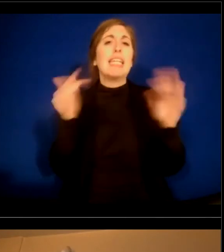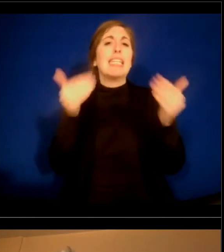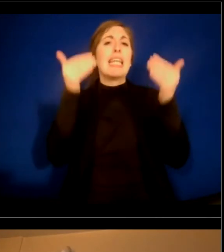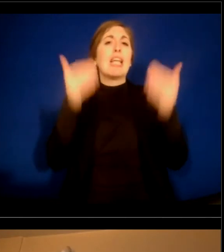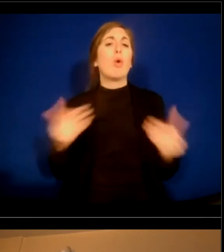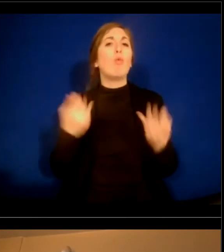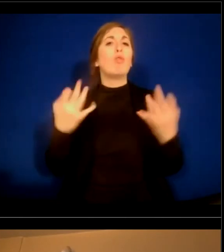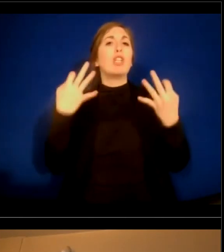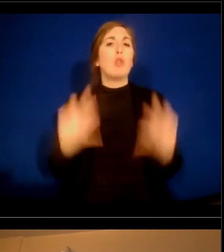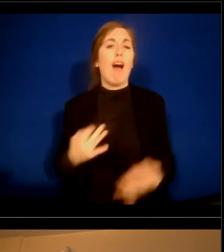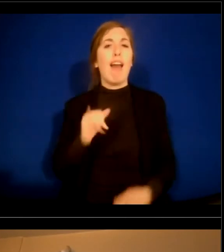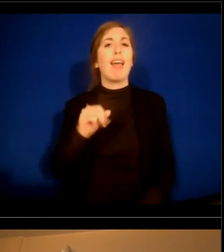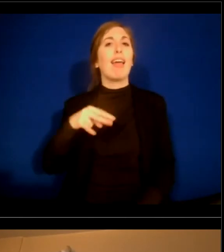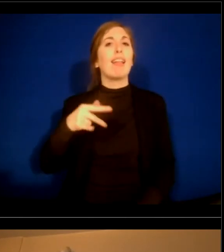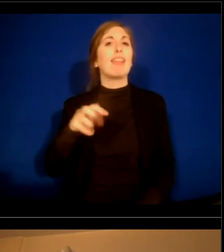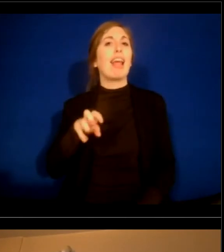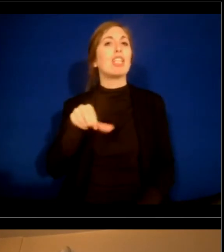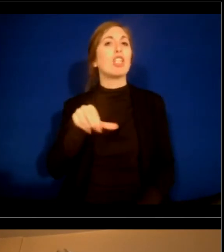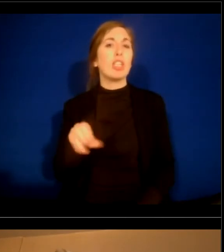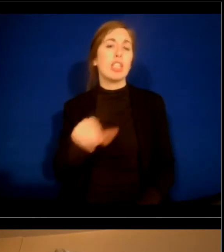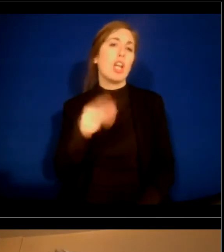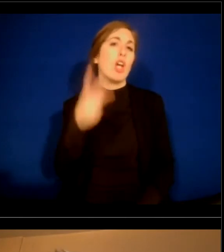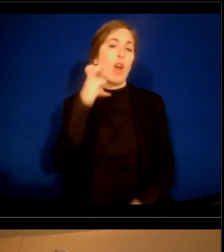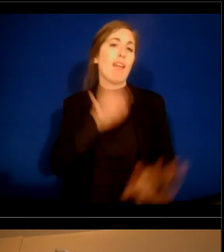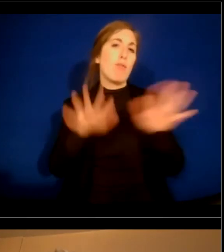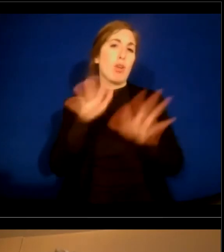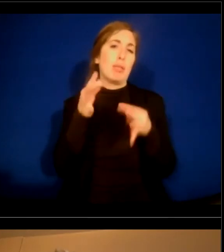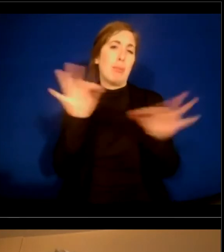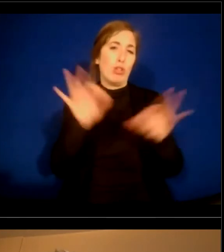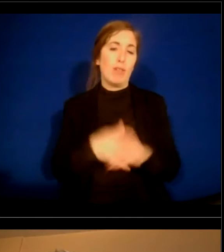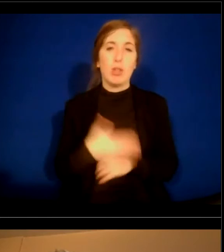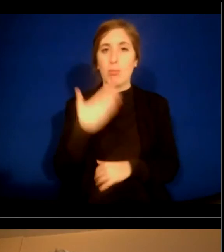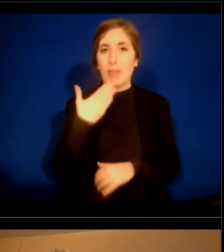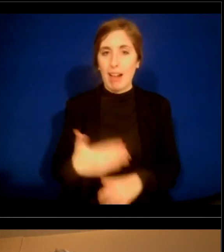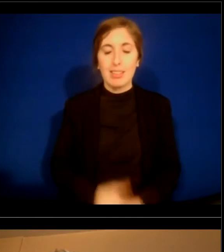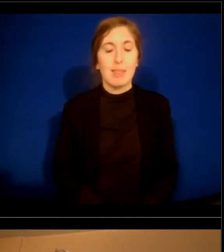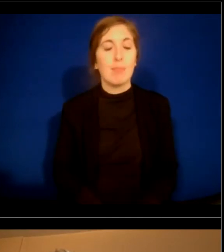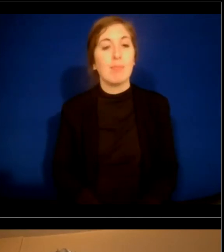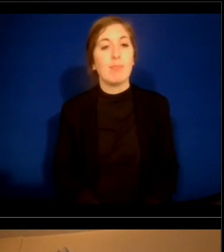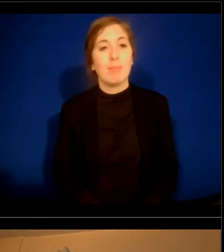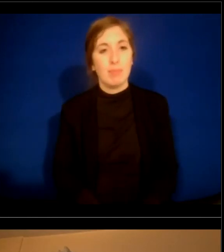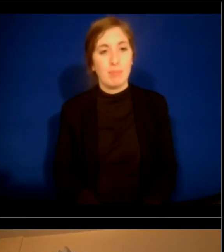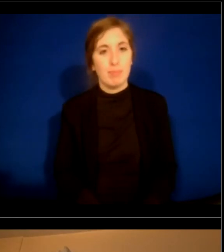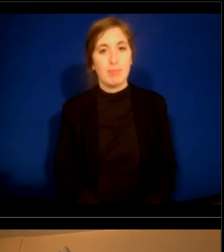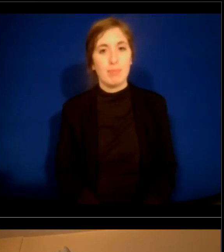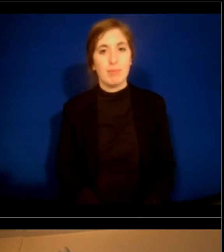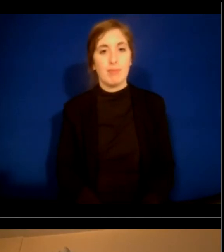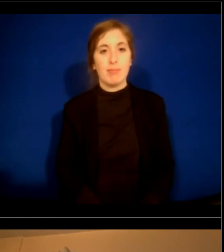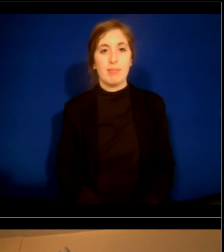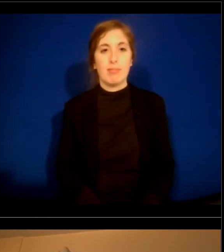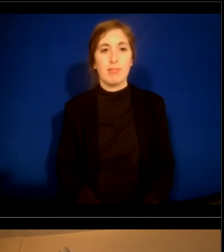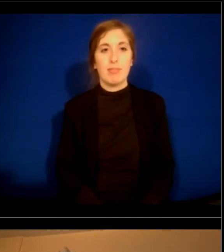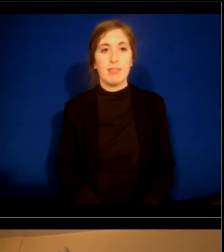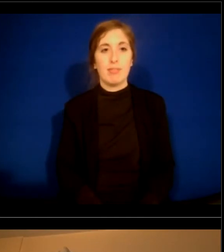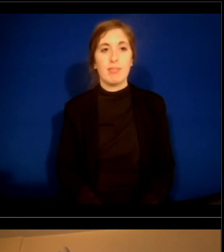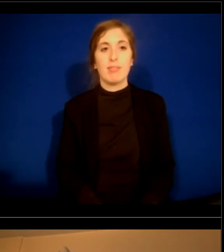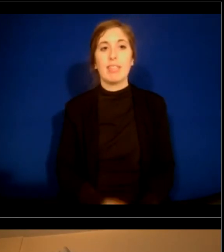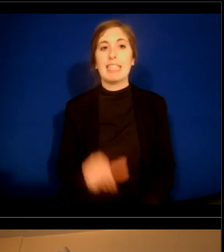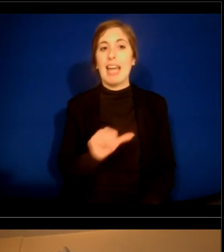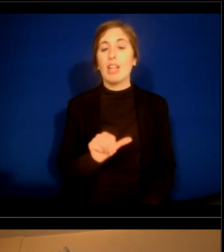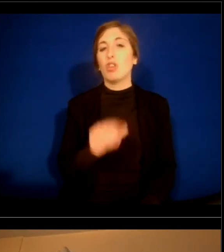inserire la componente di supporto psicologico. Quindi credo che poi questa dimensione un po' più di relazione, ecco, in